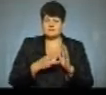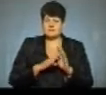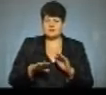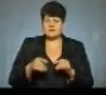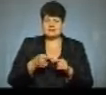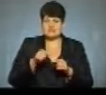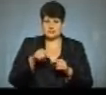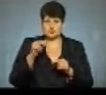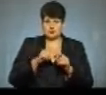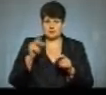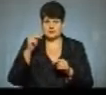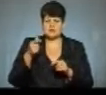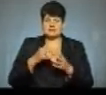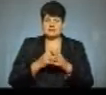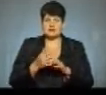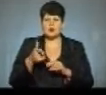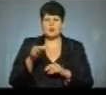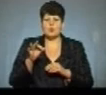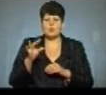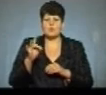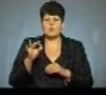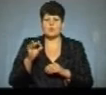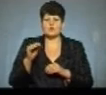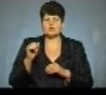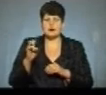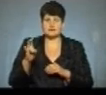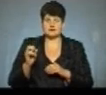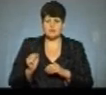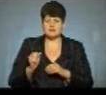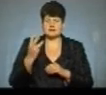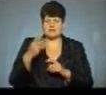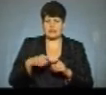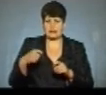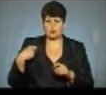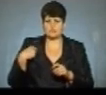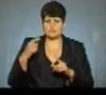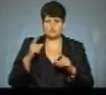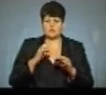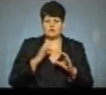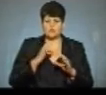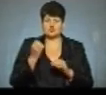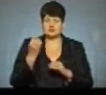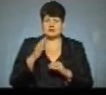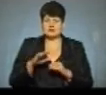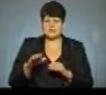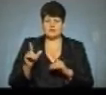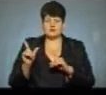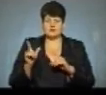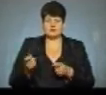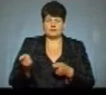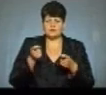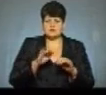школи зараз навчаються в селі Горожанка за 3 кілометри від Підлісного. Доїжджають автобусом. 14 дітей батьки возять у Височанську школу.